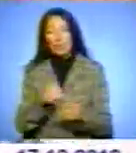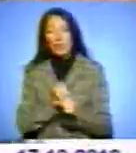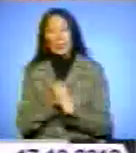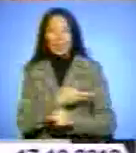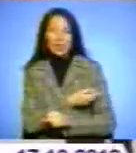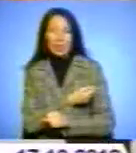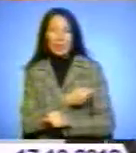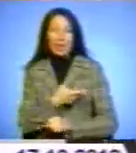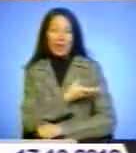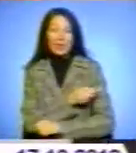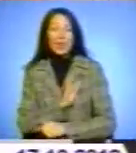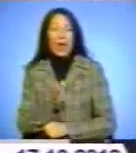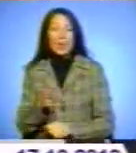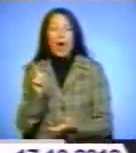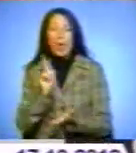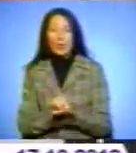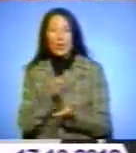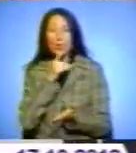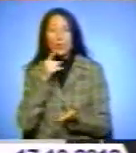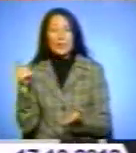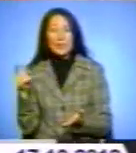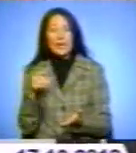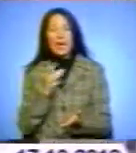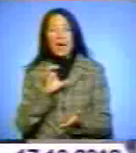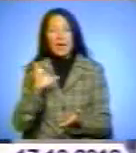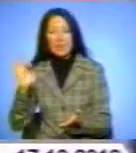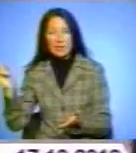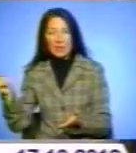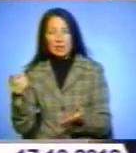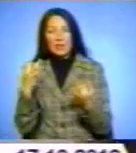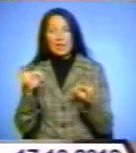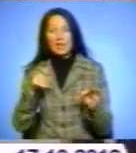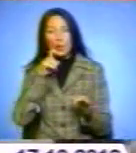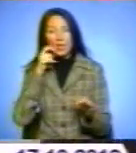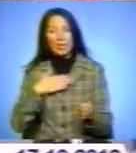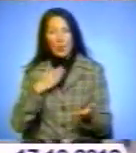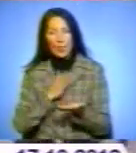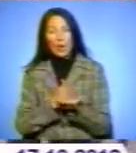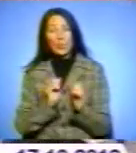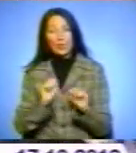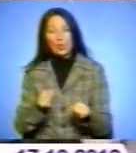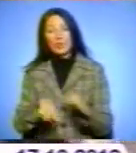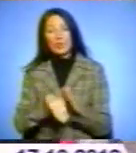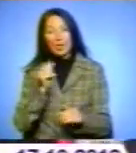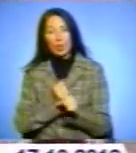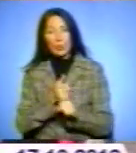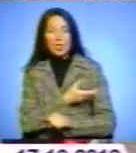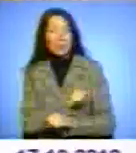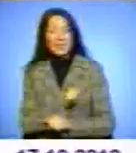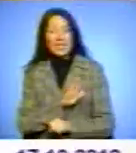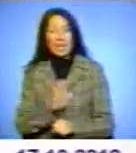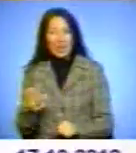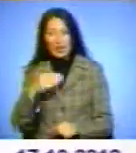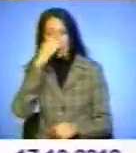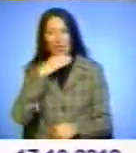була обов'язковою у часи Радянського Союзу. За незалежною України ми здобули можливість обирати, робити щеплення чи ні.